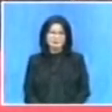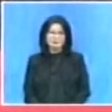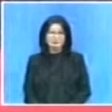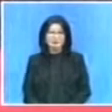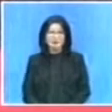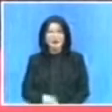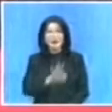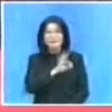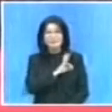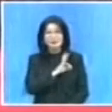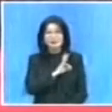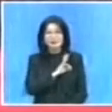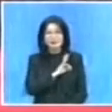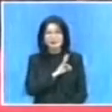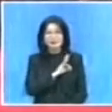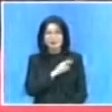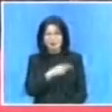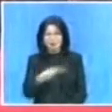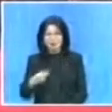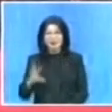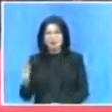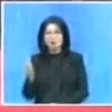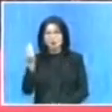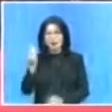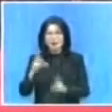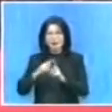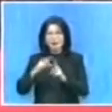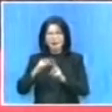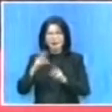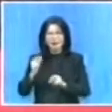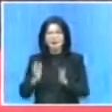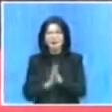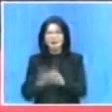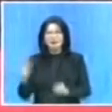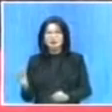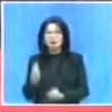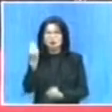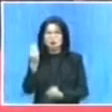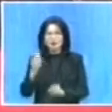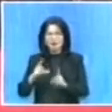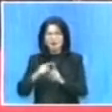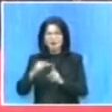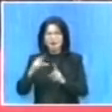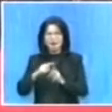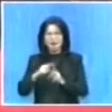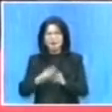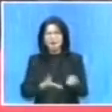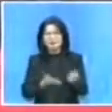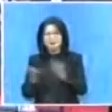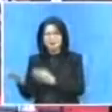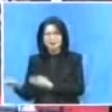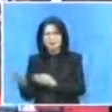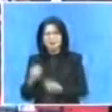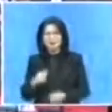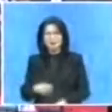Presiden Republik Indonesia, Ketua DPR RI dan Ketua DPD RI, kami silakan kembali ke tempat semula.